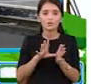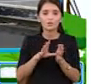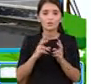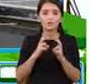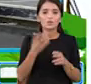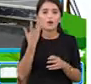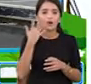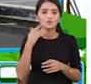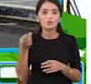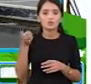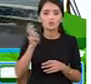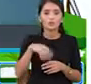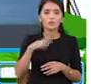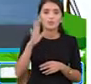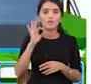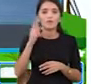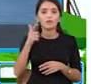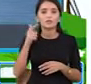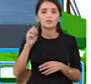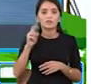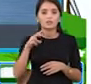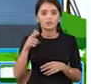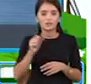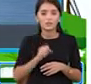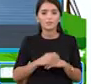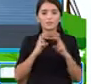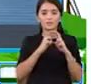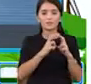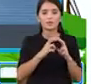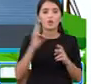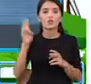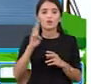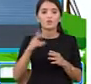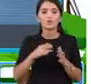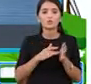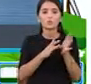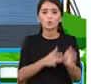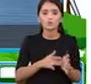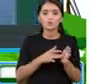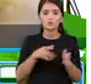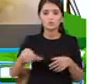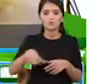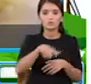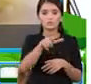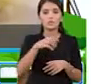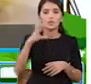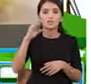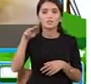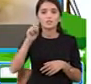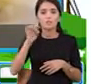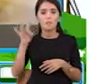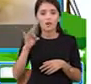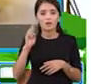elektrovoz qachon kelgan vokzalga? Navoiy ko'chamizni go'zal qilibmiz buncha. Spark